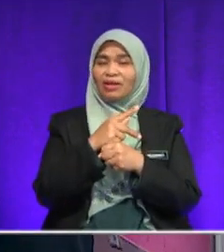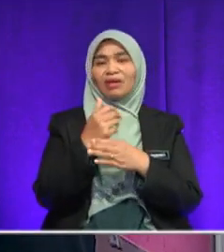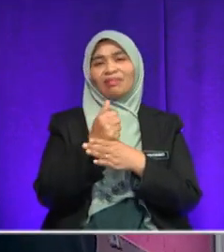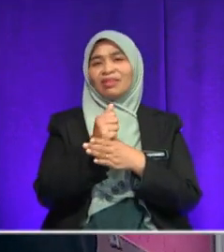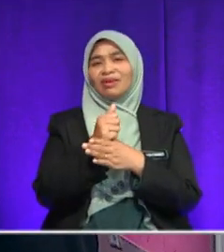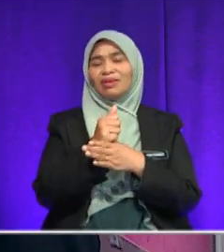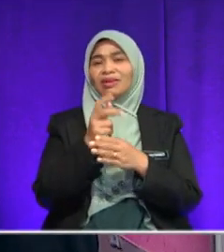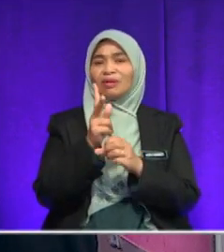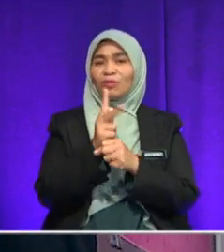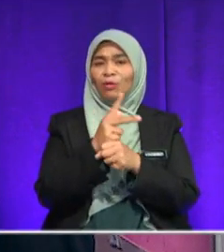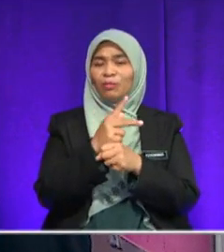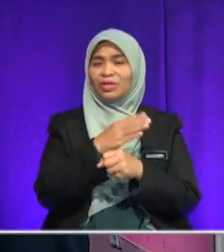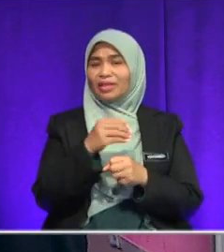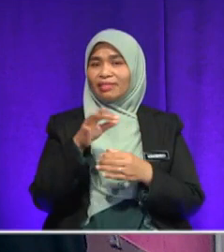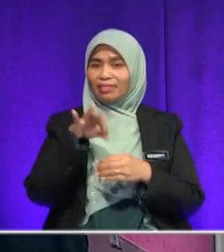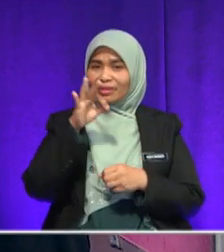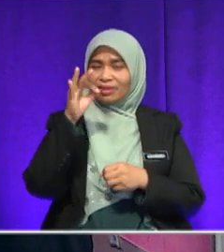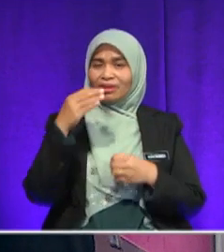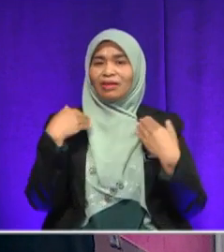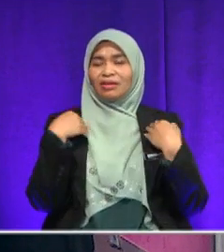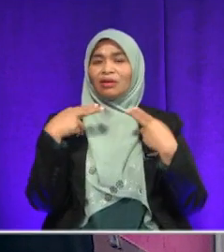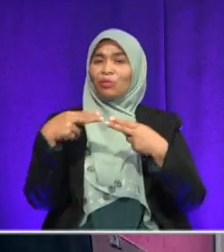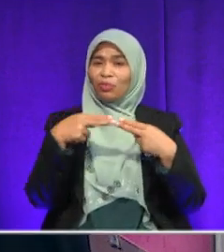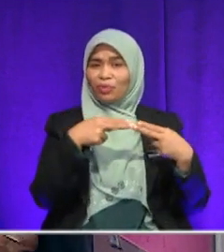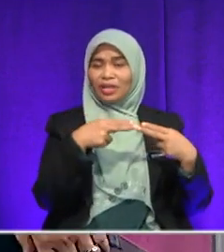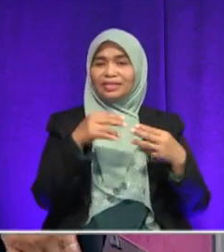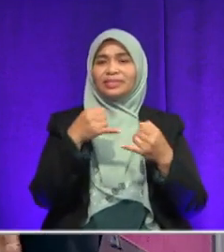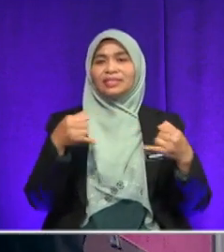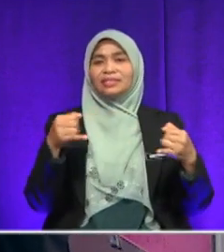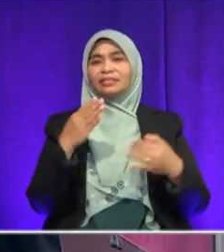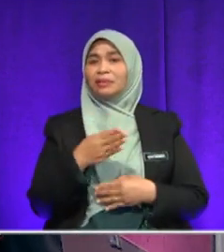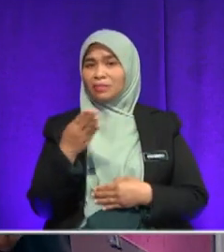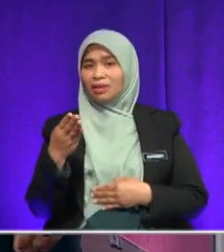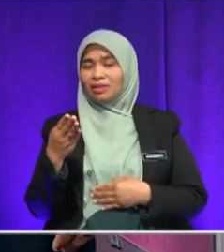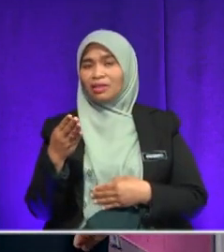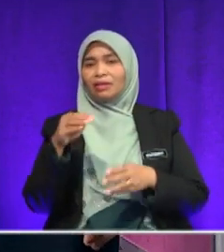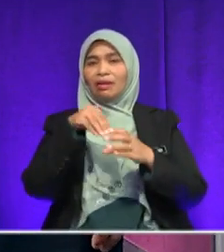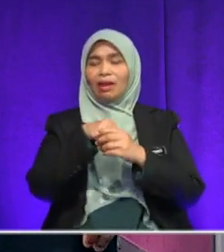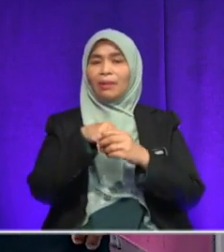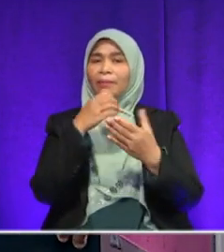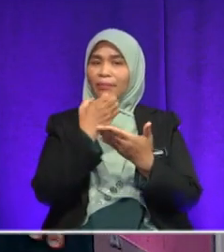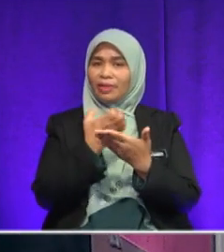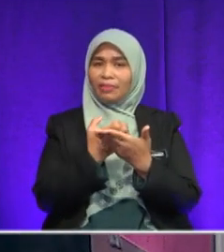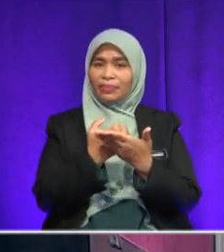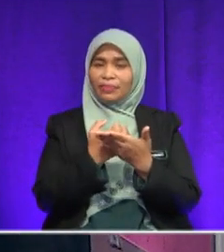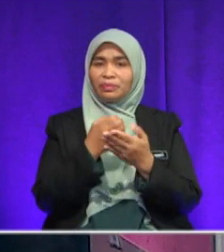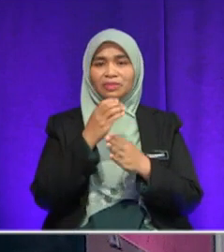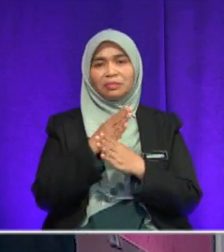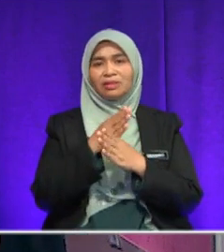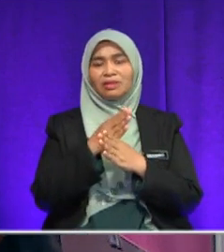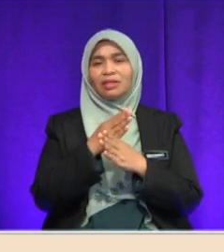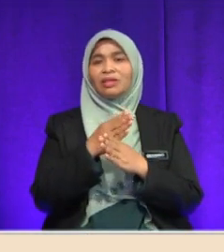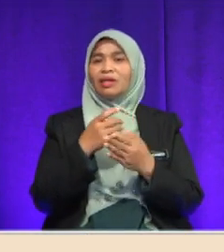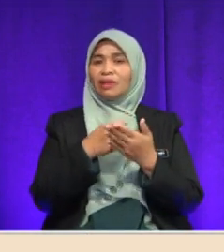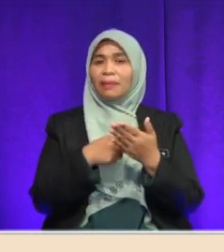hubungan. So, hubungan di antara jenis barang. So, di dalam ekonomi sebenarnya harga barang tu ada dua.